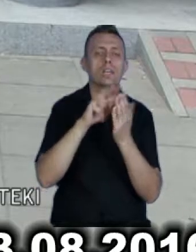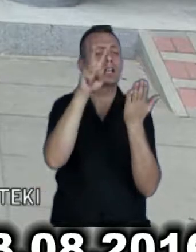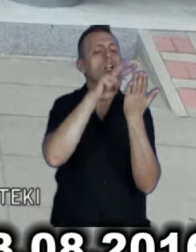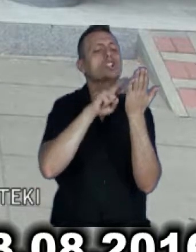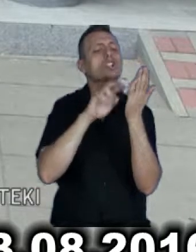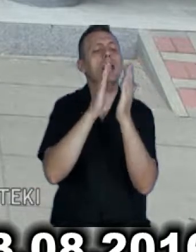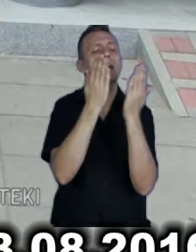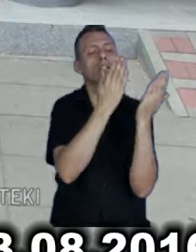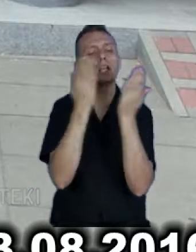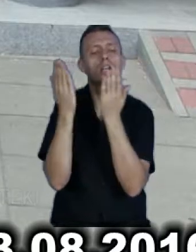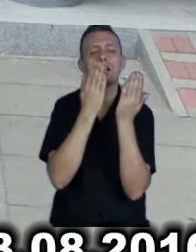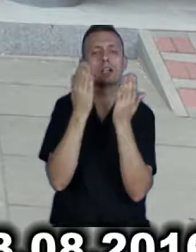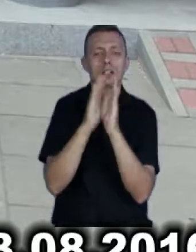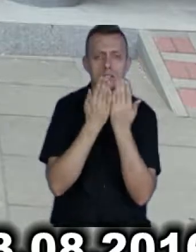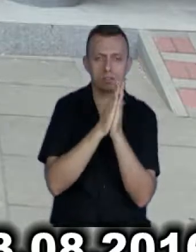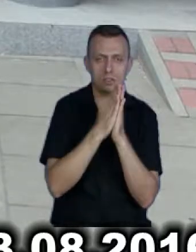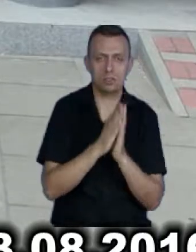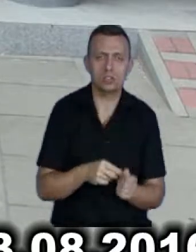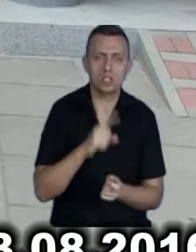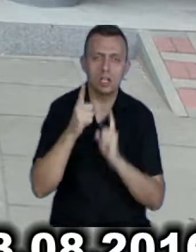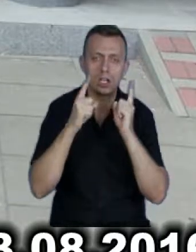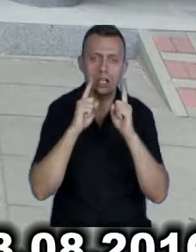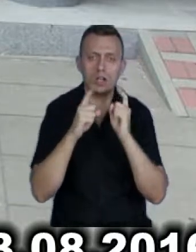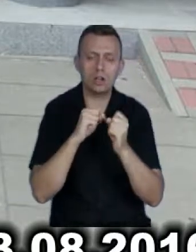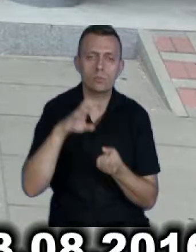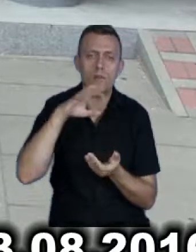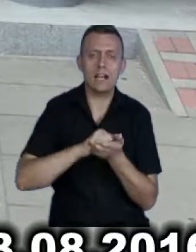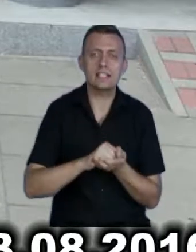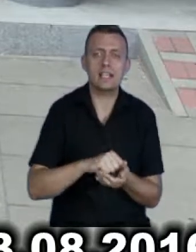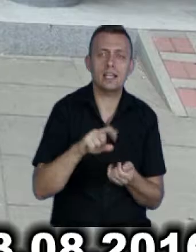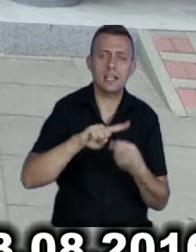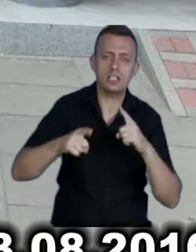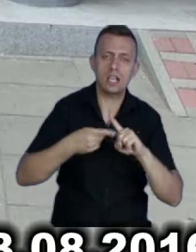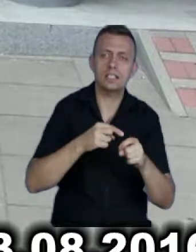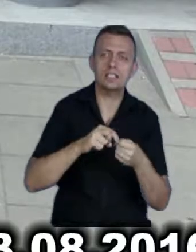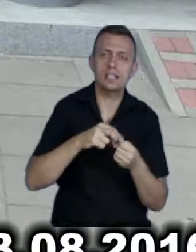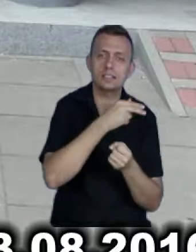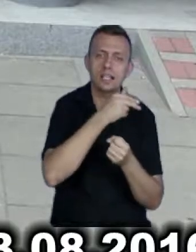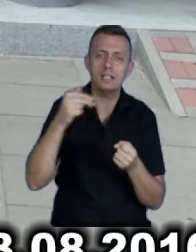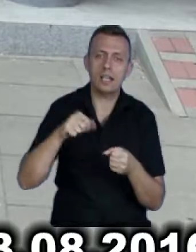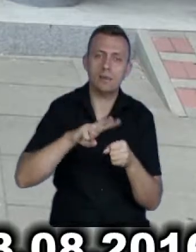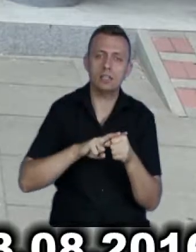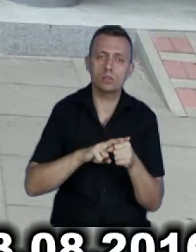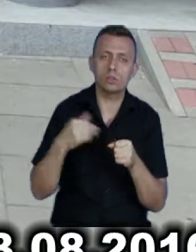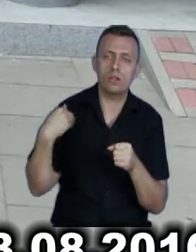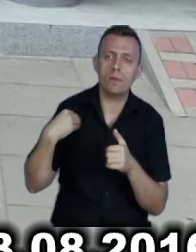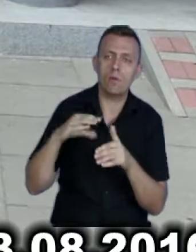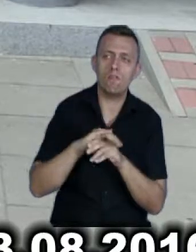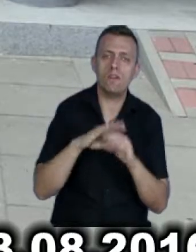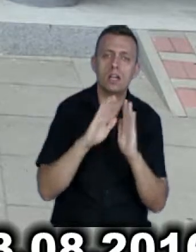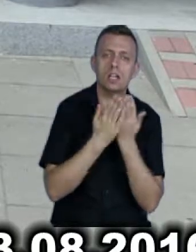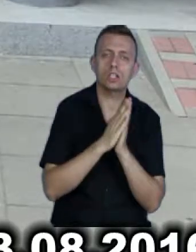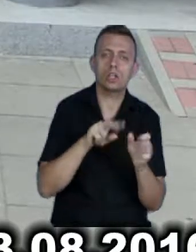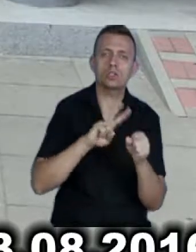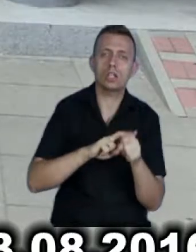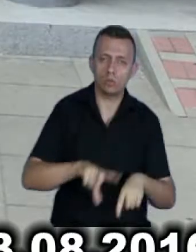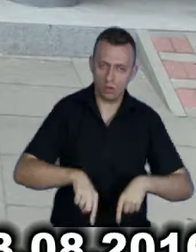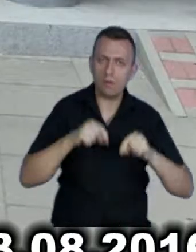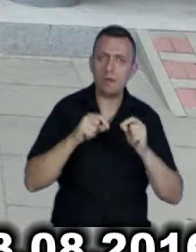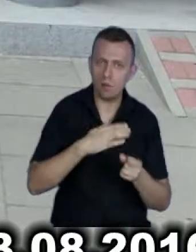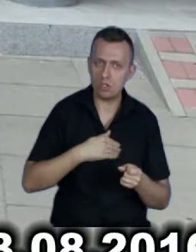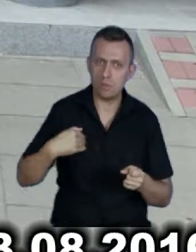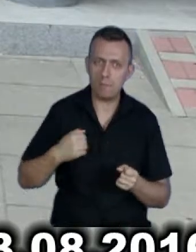turnusów wakacji w bibliotece dzieci podróżowały z Kogutkiem Ziutkiem Barbary Sudą. Zwiedzały różne regiony Polski od gór do Mazur oraz poznały zabytki Krakowa